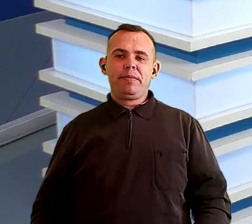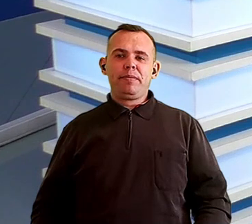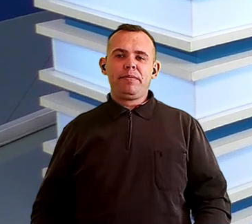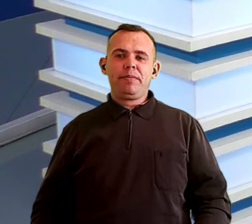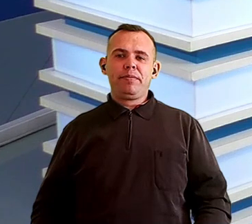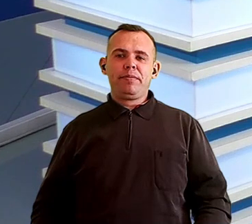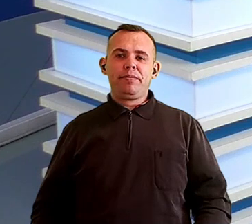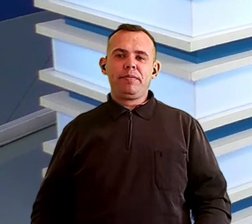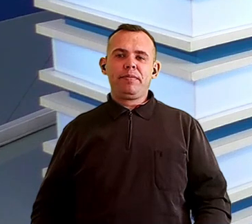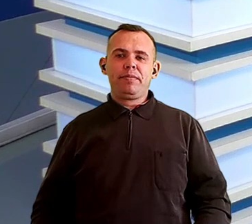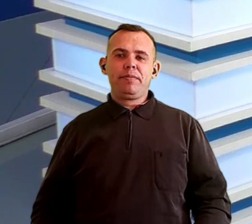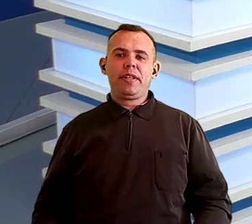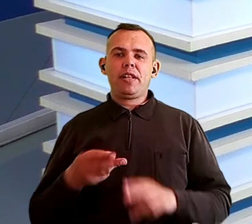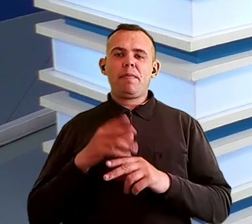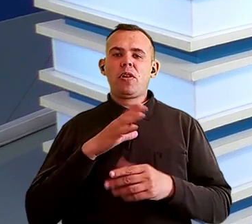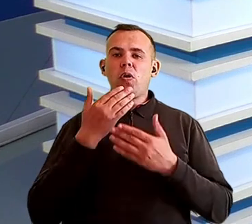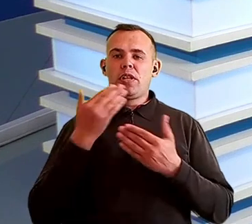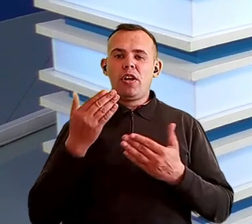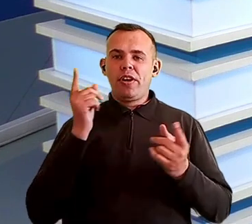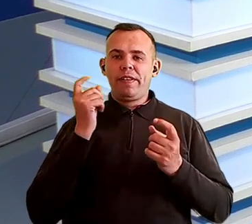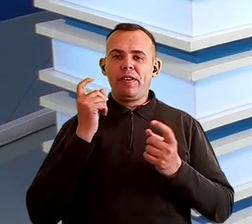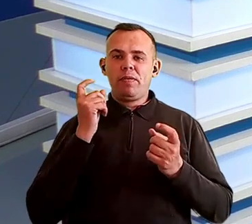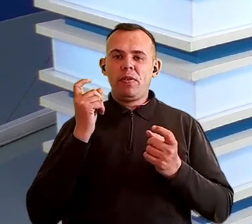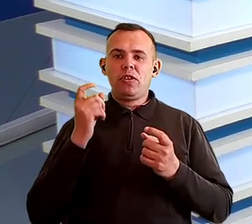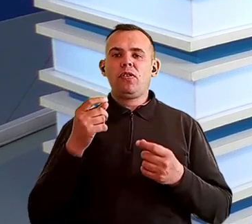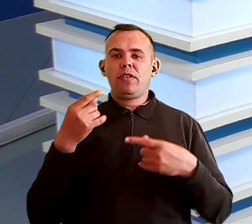І це була остання інформація випуску.